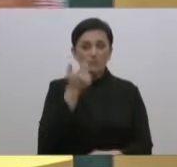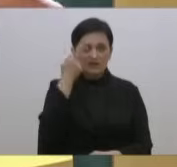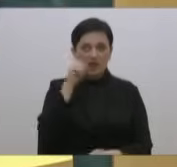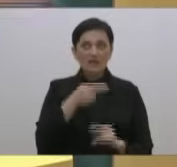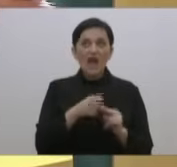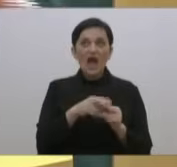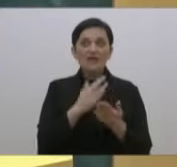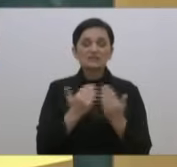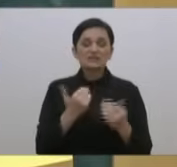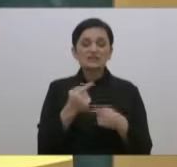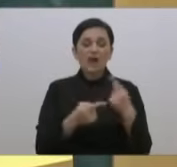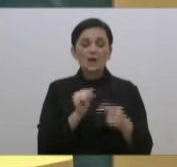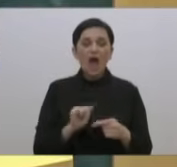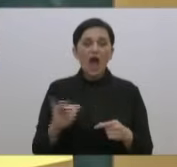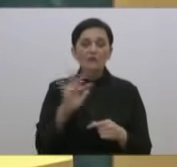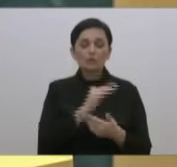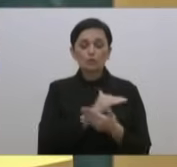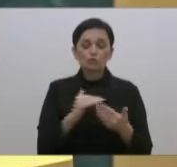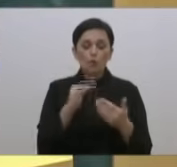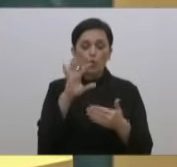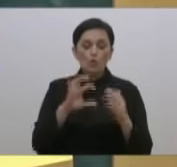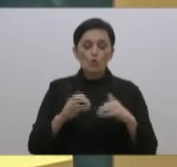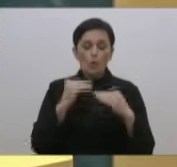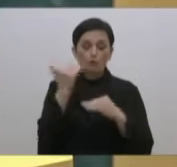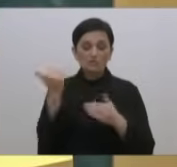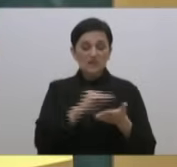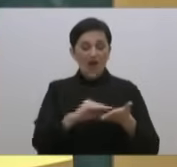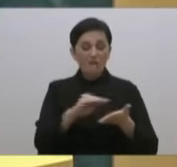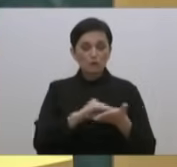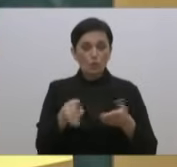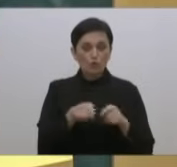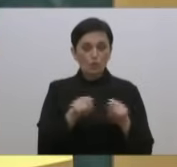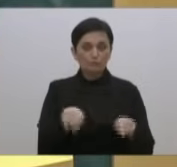იცის, რომ ეს არის თანამედროვე ევროპული დონის კონსტიტუცია, რომელიც მისი ავტორობით შედგა.